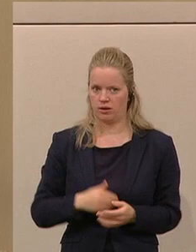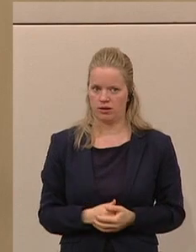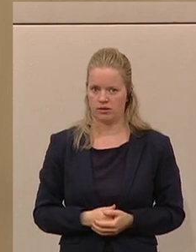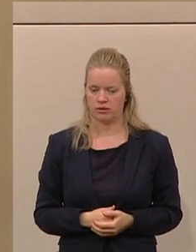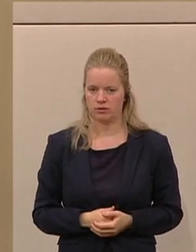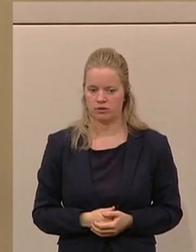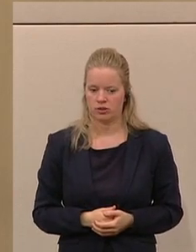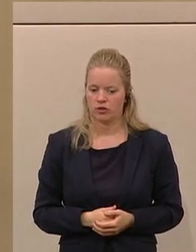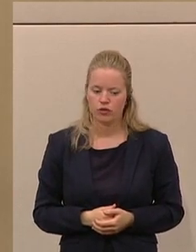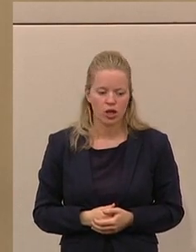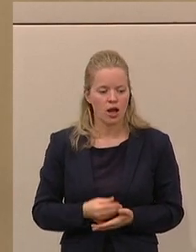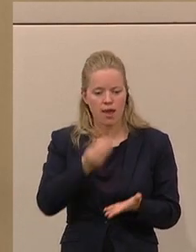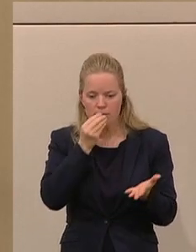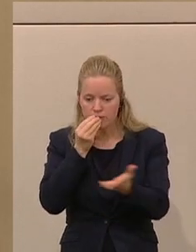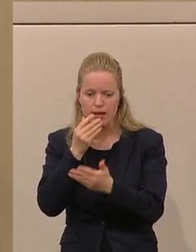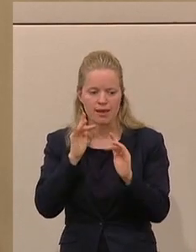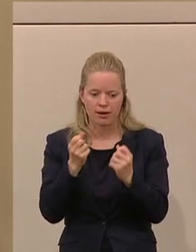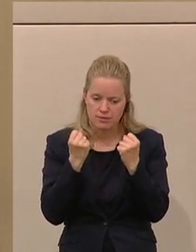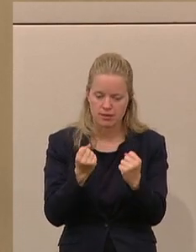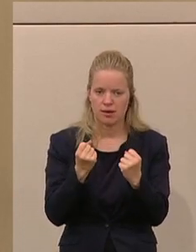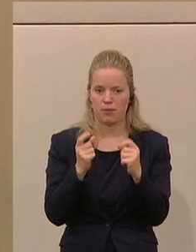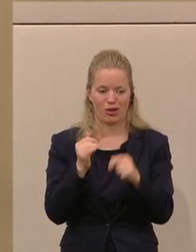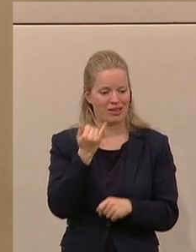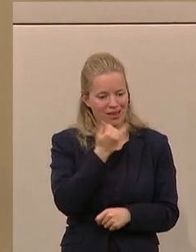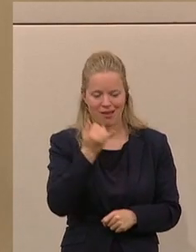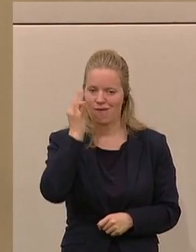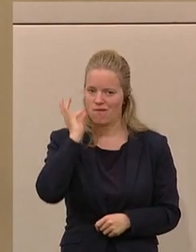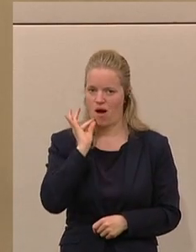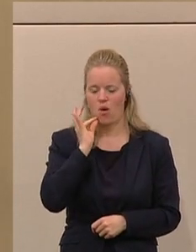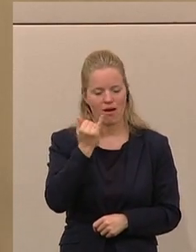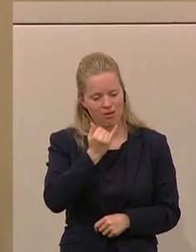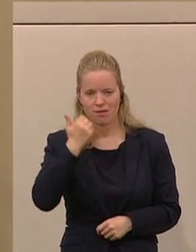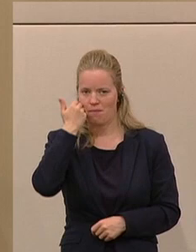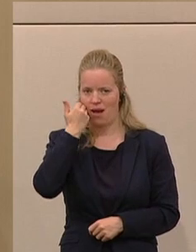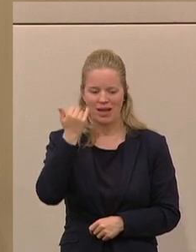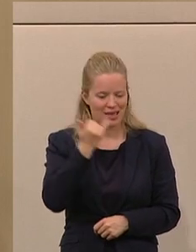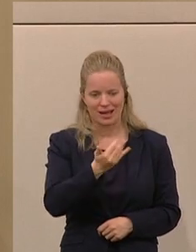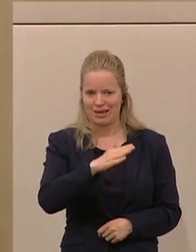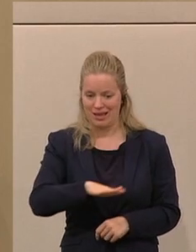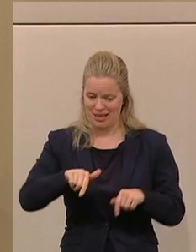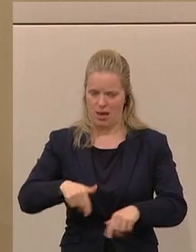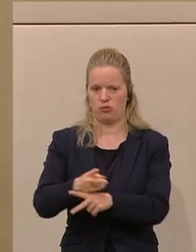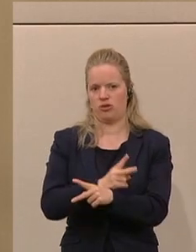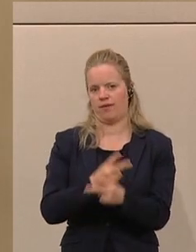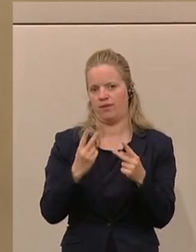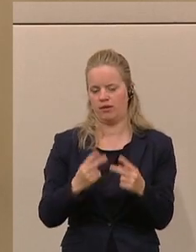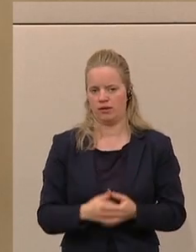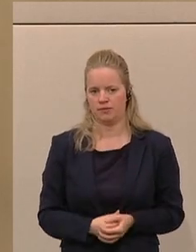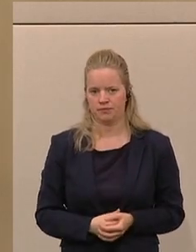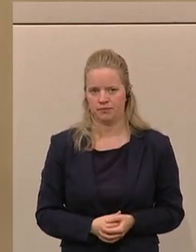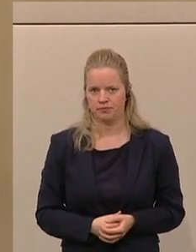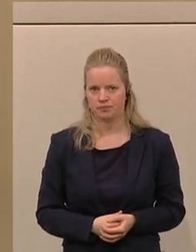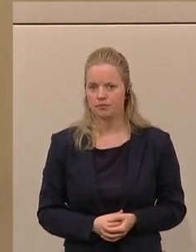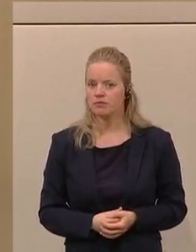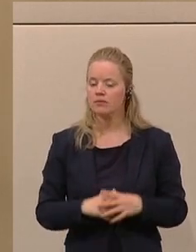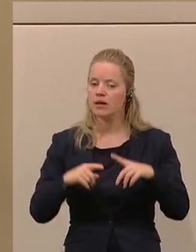Und sichere Lebensmittel bedeuten jeden Frau, jeden Mann, jedem Kind etwas in diesem Staat. Und wenn wir schon immer reden von